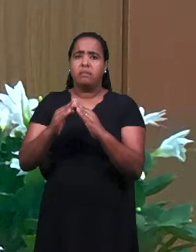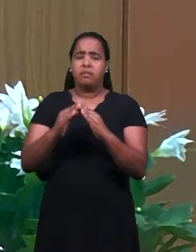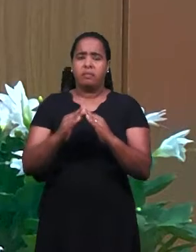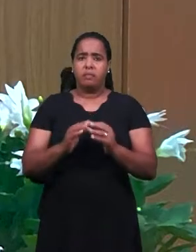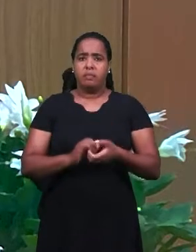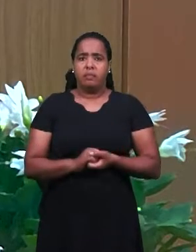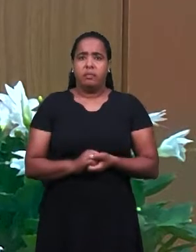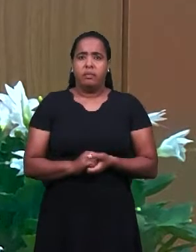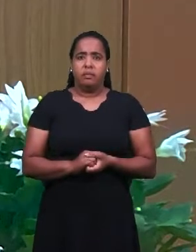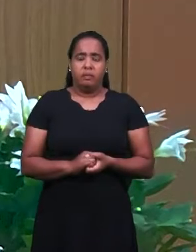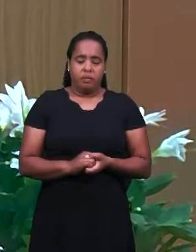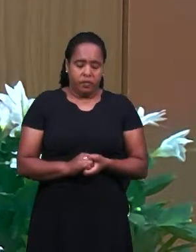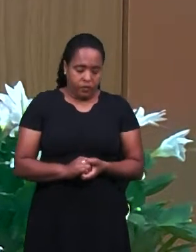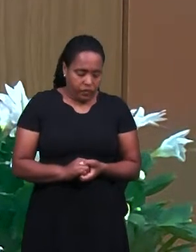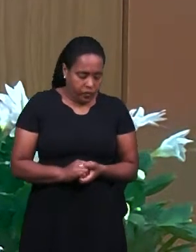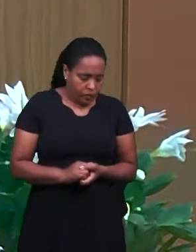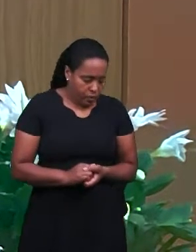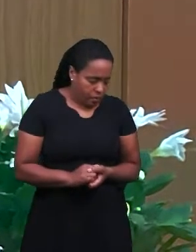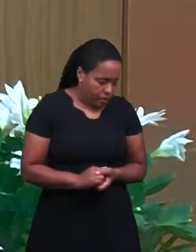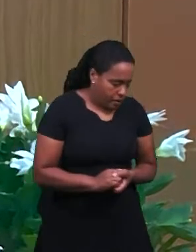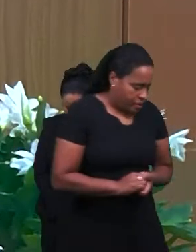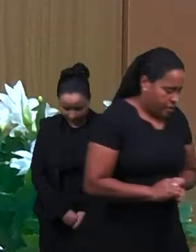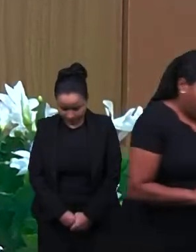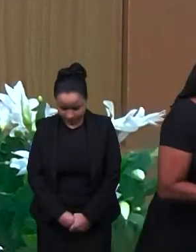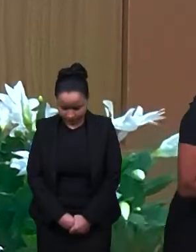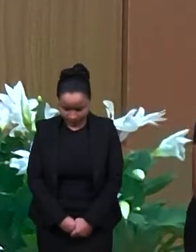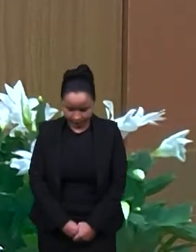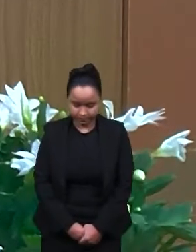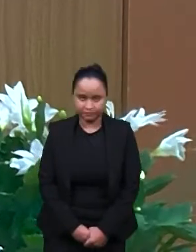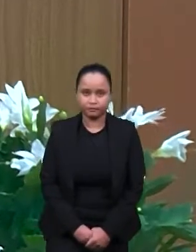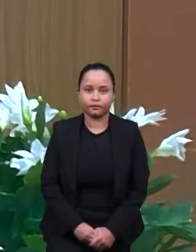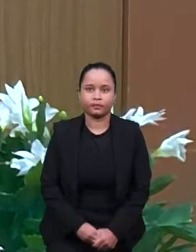разговоры. Интересно, что Товия,